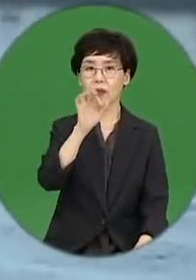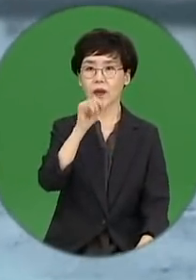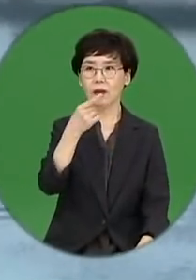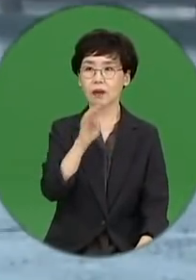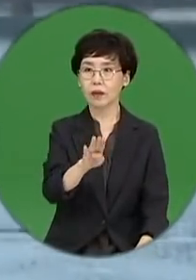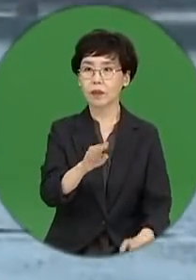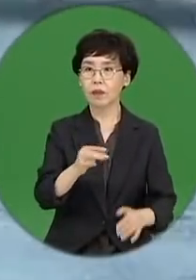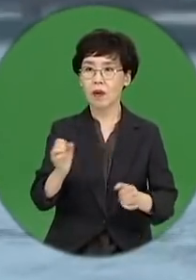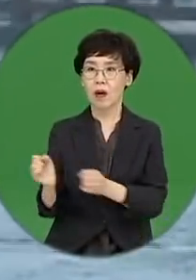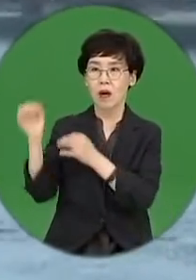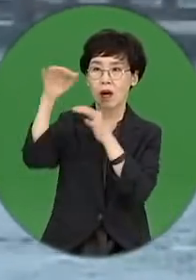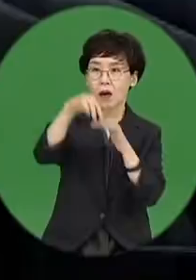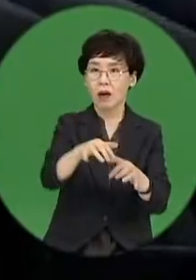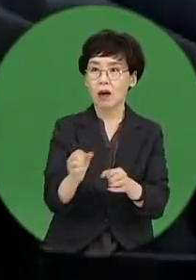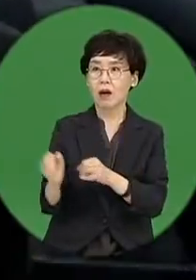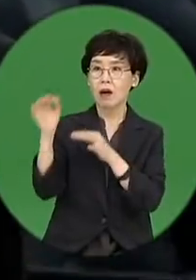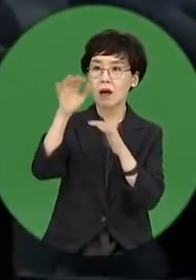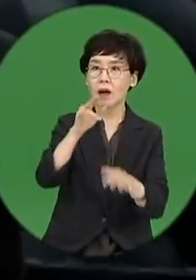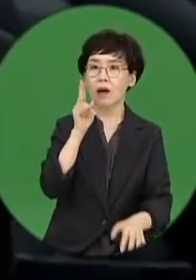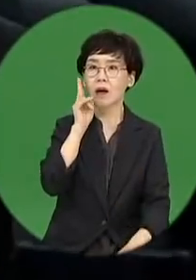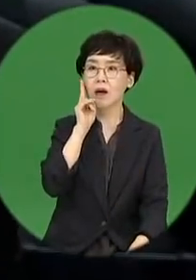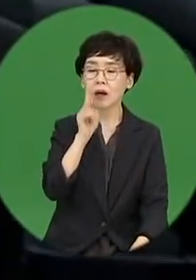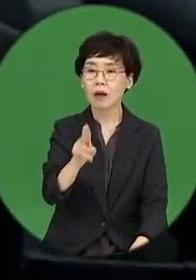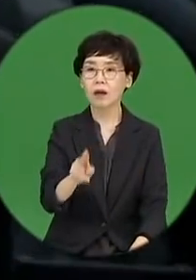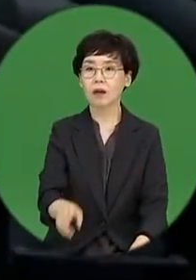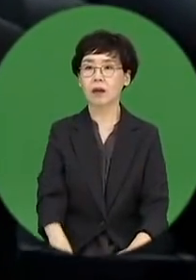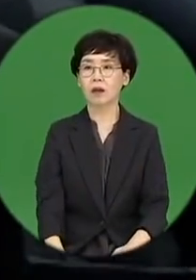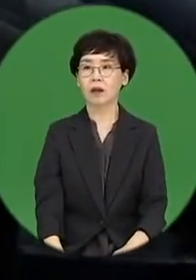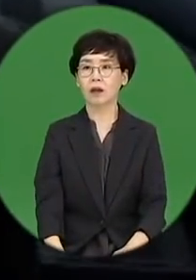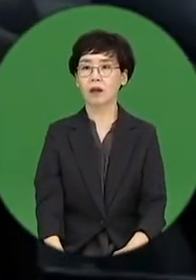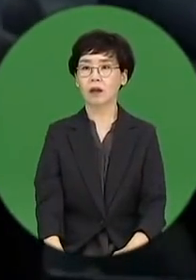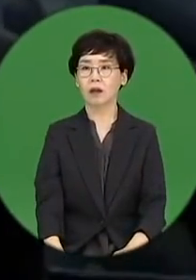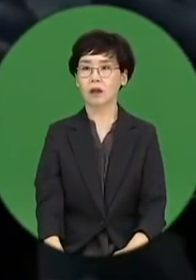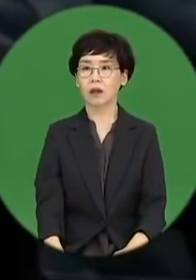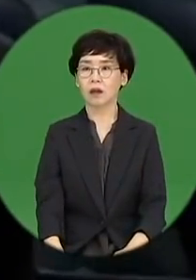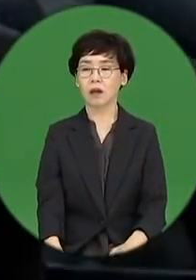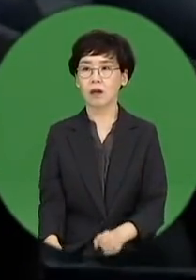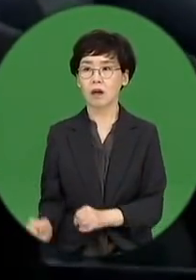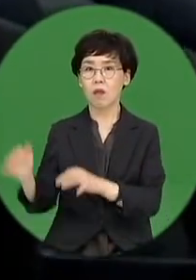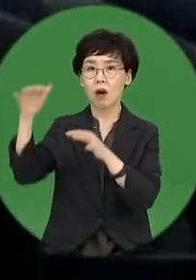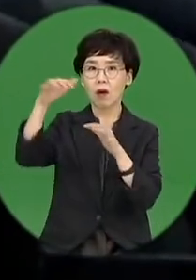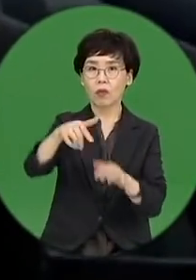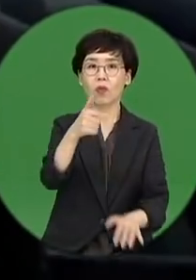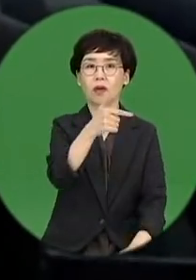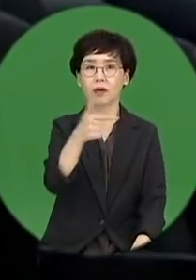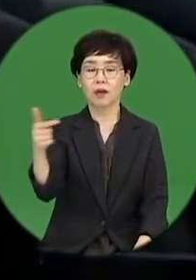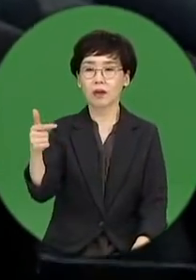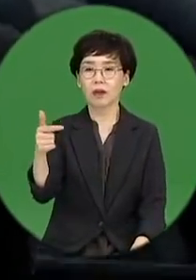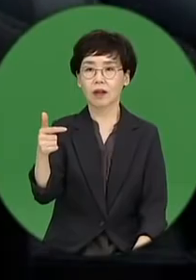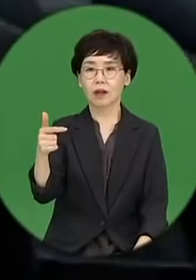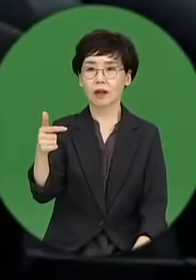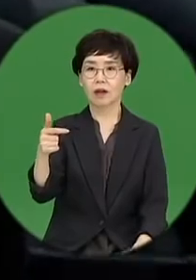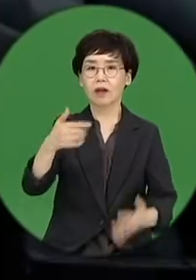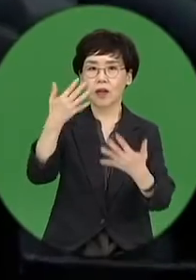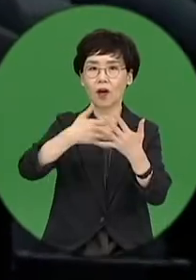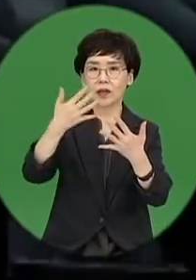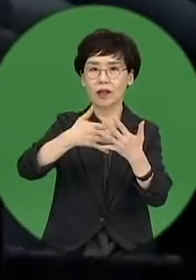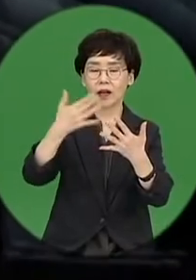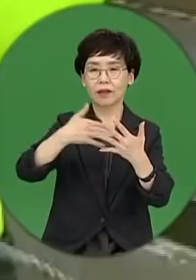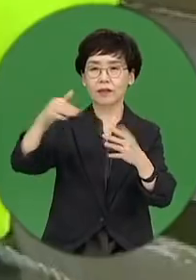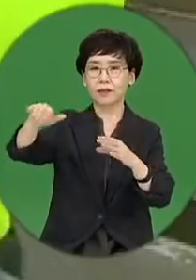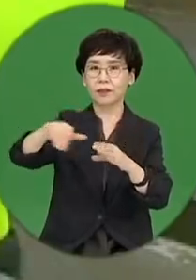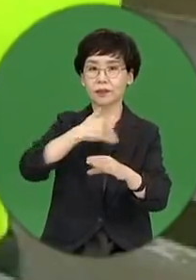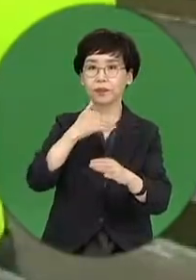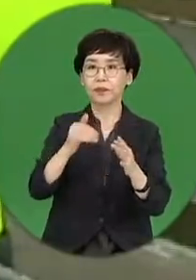굉장히 거세게 몰아치는 멀리. 예. 파도가 이만큼 세다라고 보여주시는